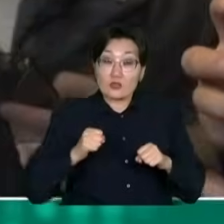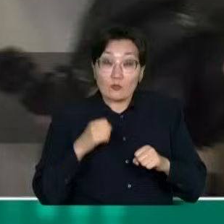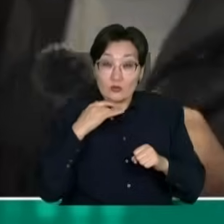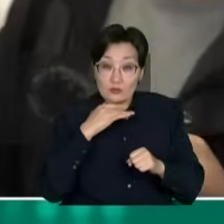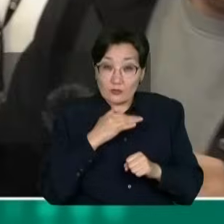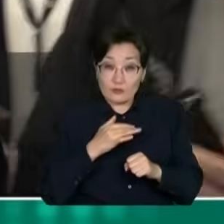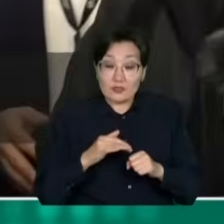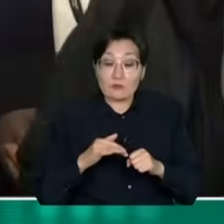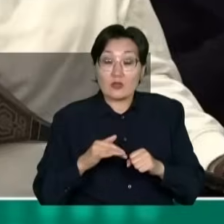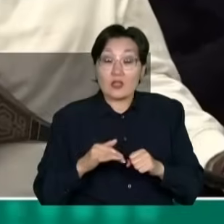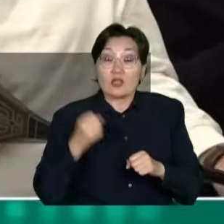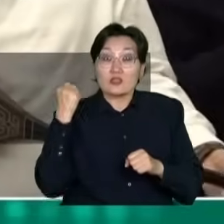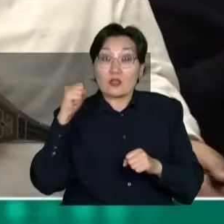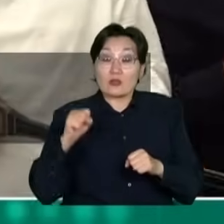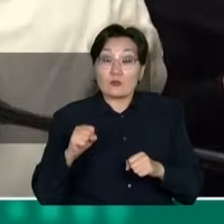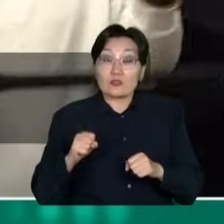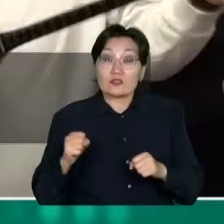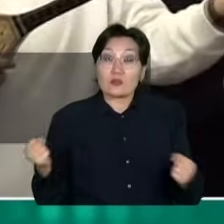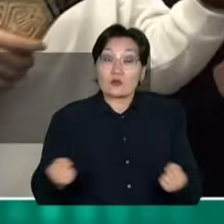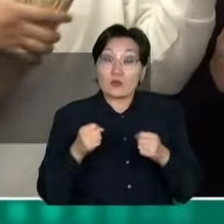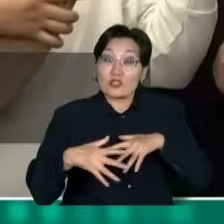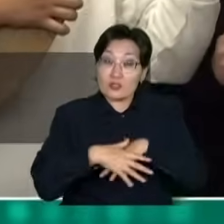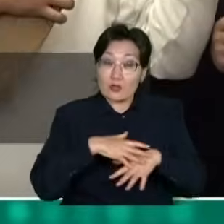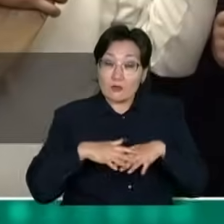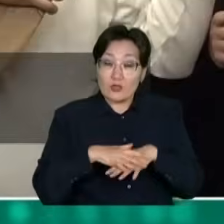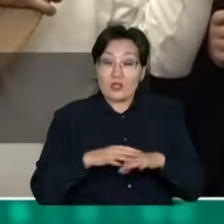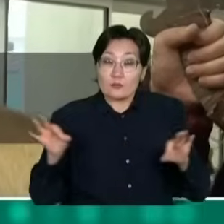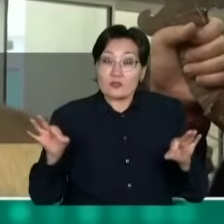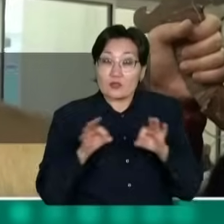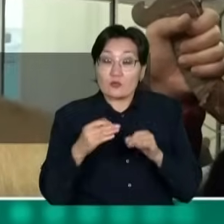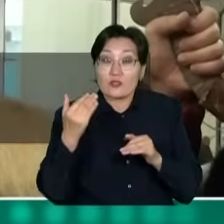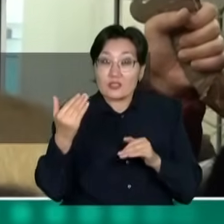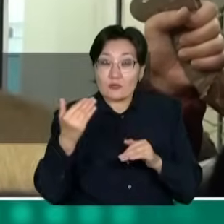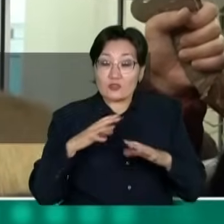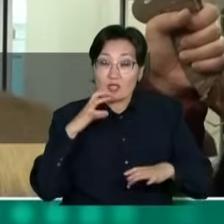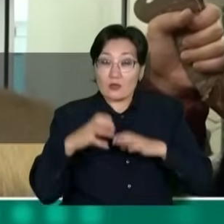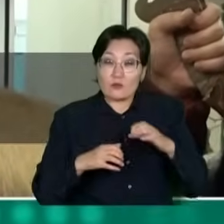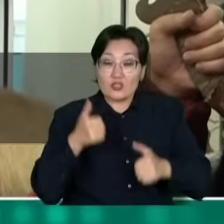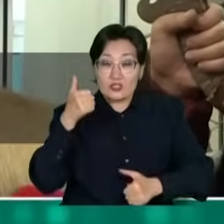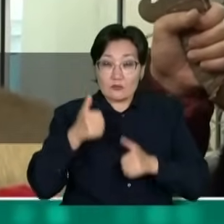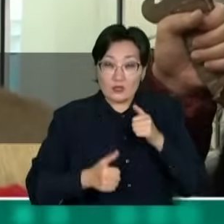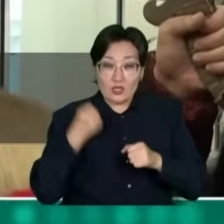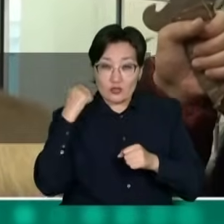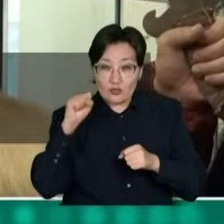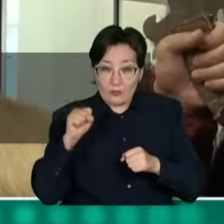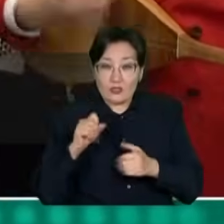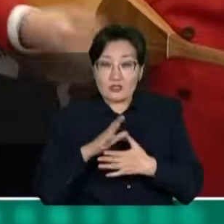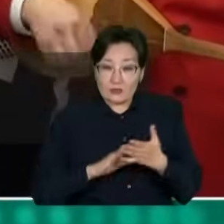жоқ. Жерлесіміздің жеңісіне ортақтасқан дүйім жұрт рухты ән шырқап, оның жаһандық жарыстарда жарқырай беруін